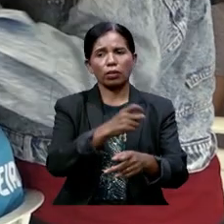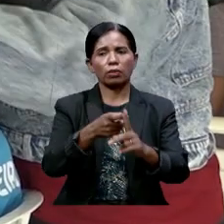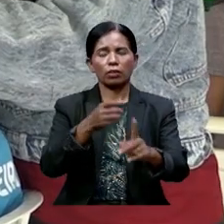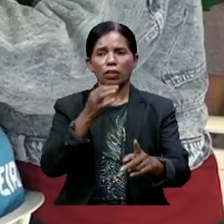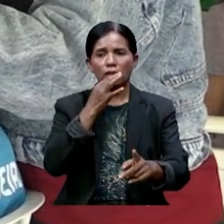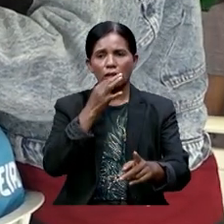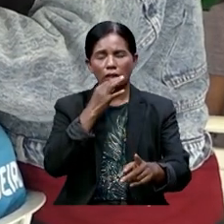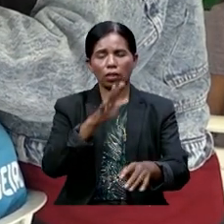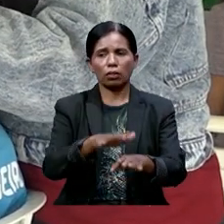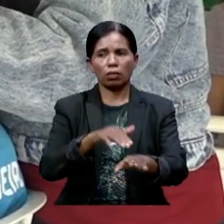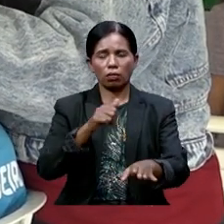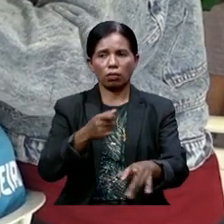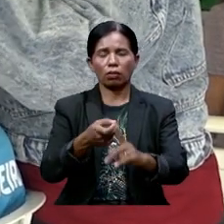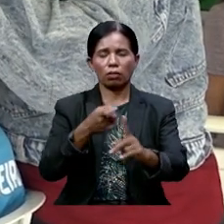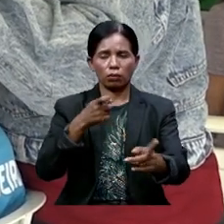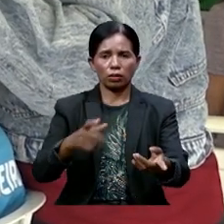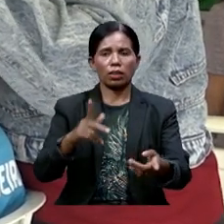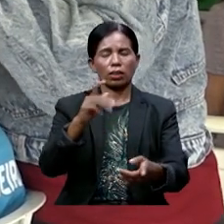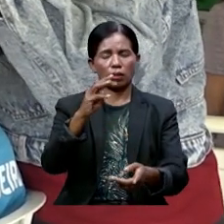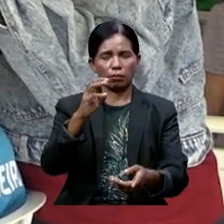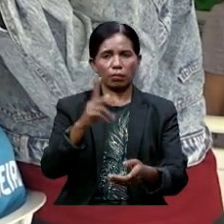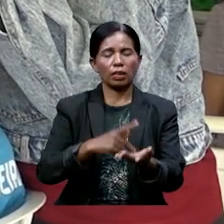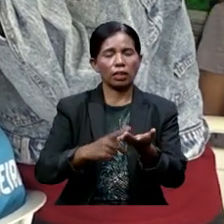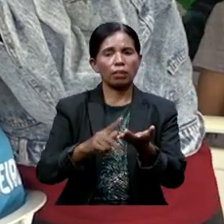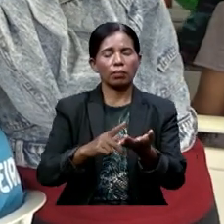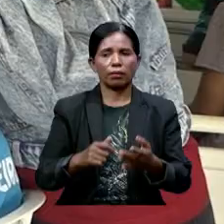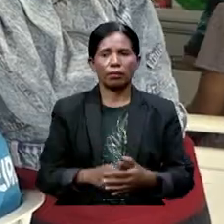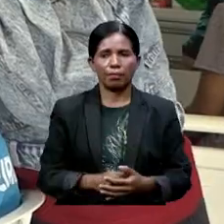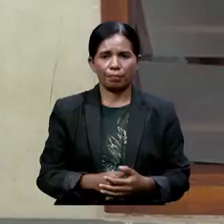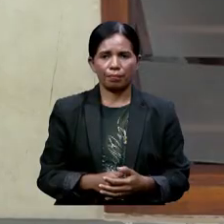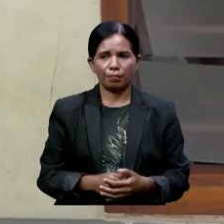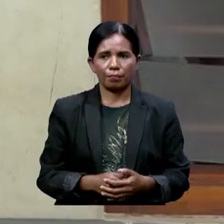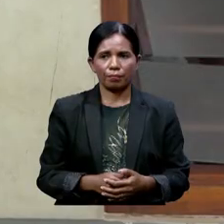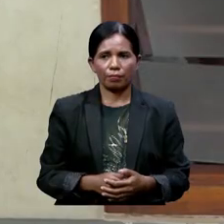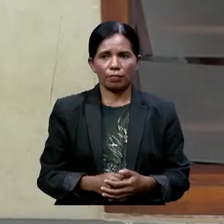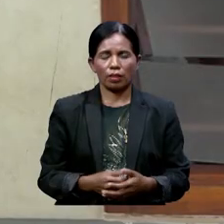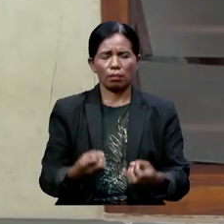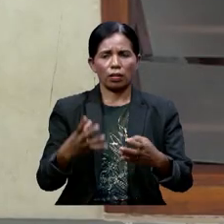hahan ne be contaminado ona ho kimika baraklu afecta mak itnia